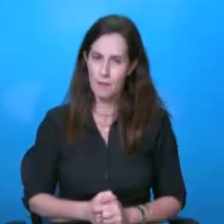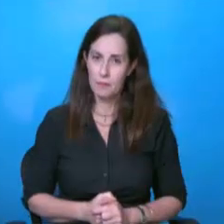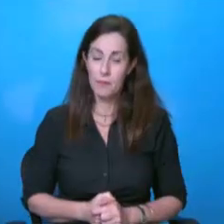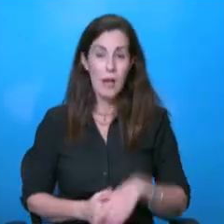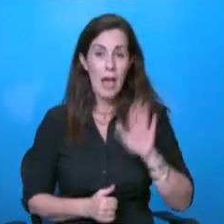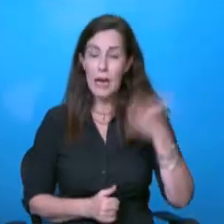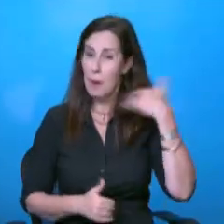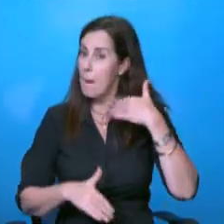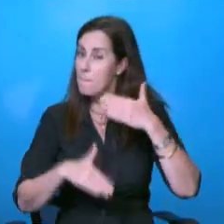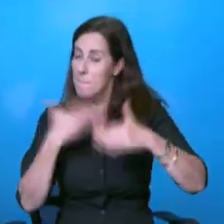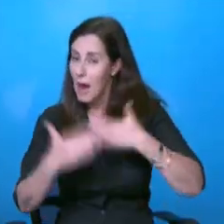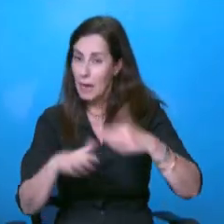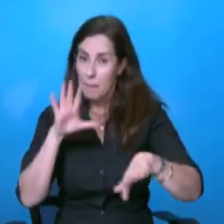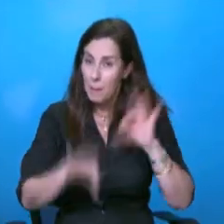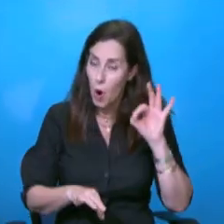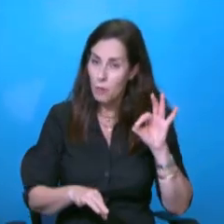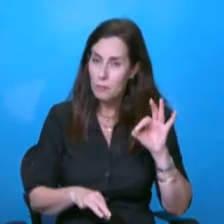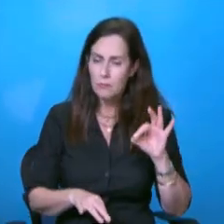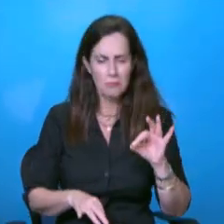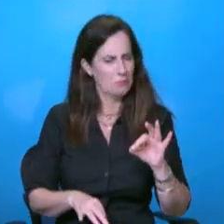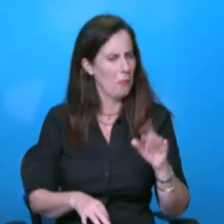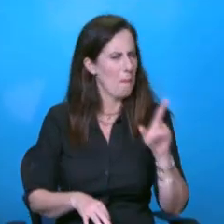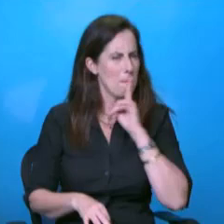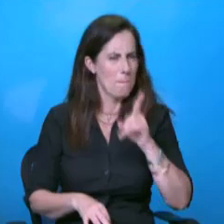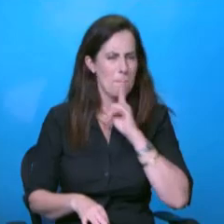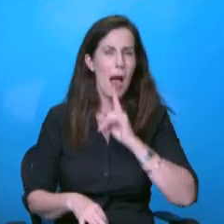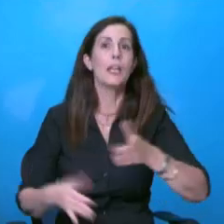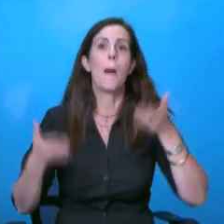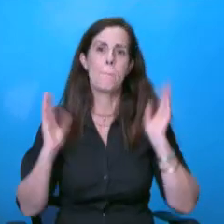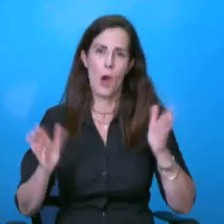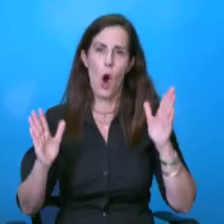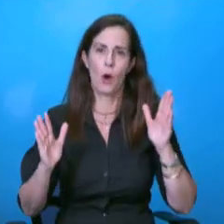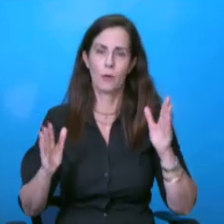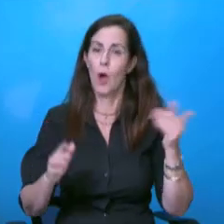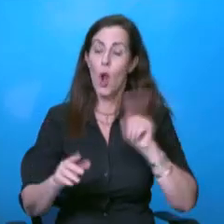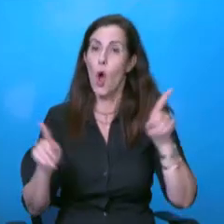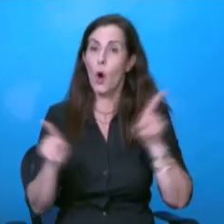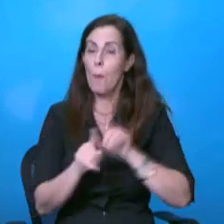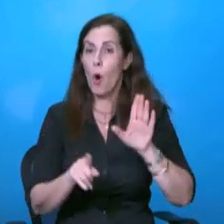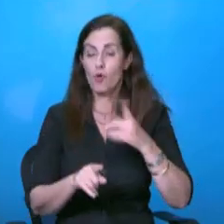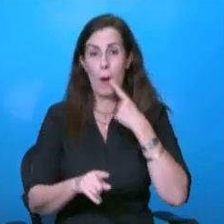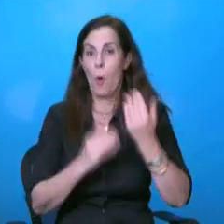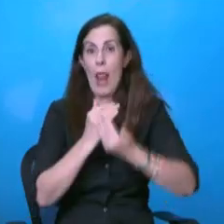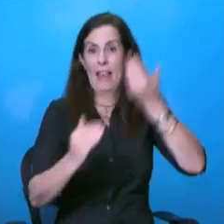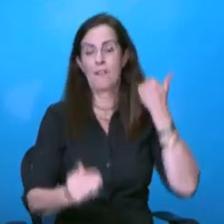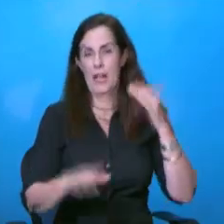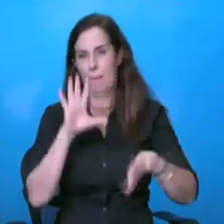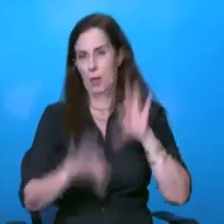היו אי סדרים בהצבעות, ההיקפים שלהם קטנים בהרבה. מתסריטי האימה שהושמעו ערב הבחירות.